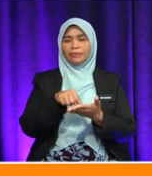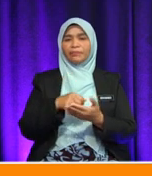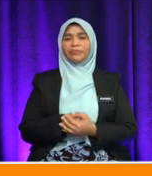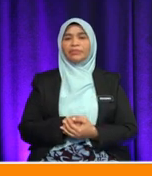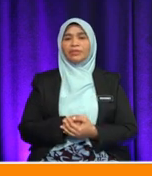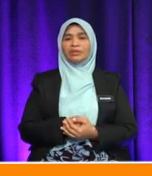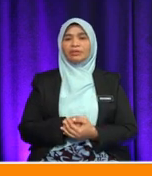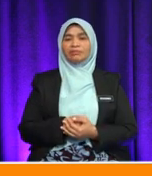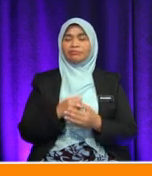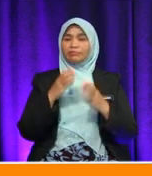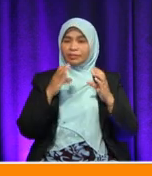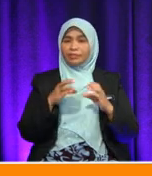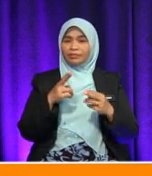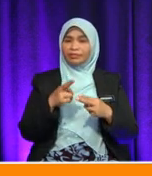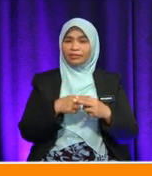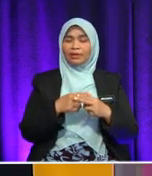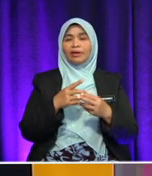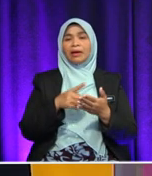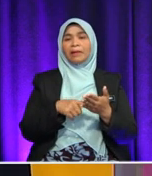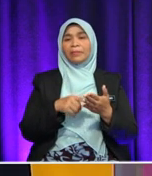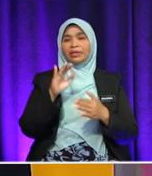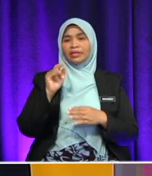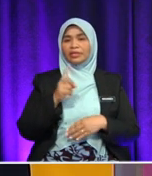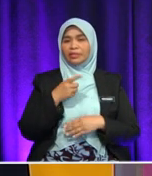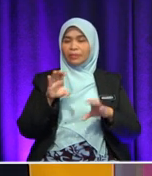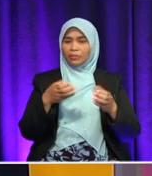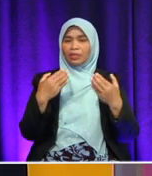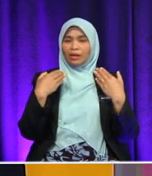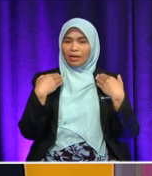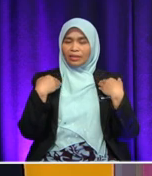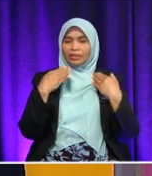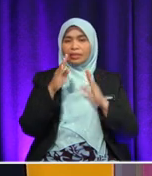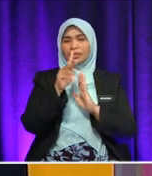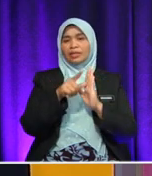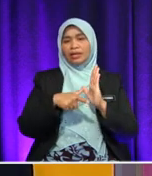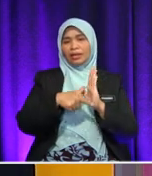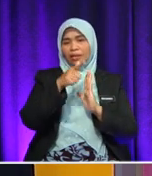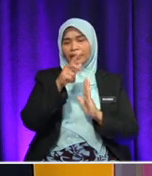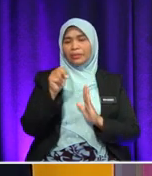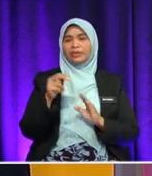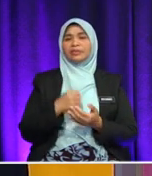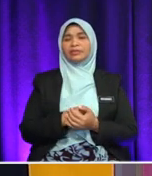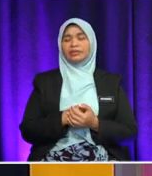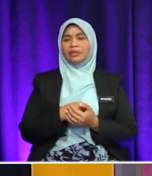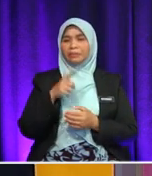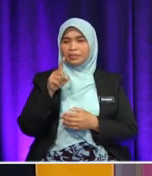apa yang kita buat itu ada hikmah yang Allah sebutkan ya masih